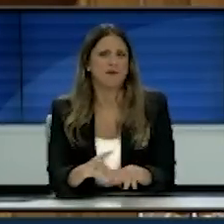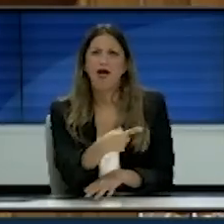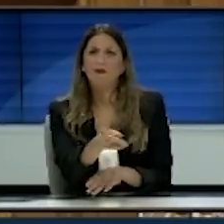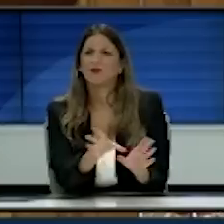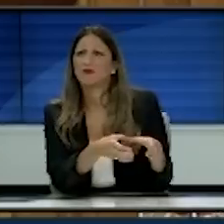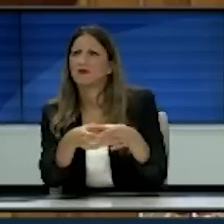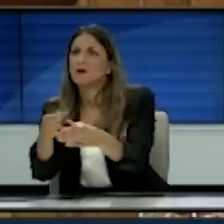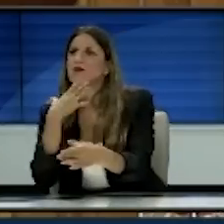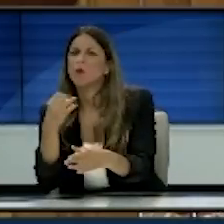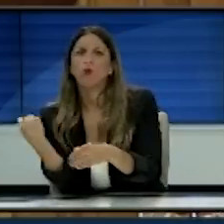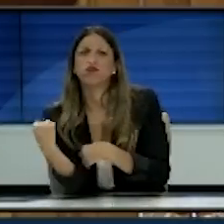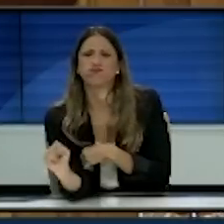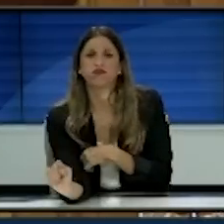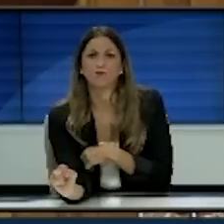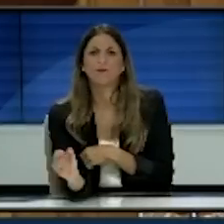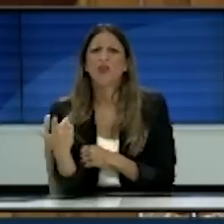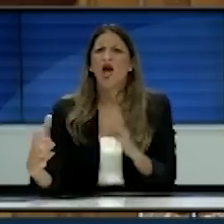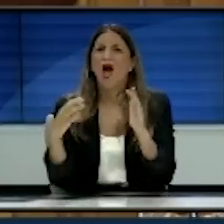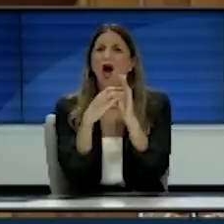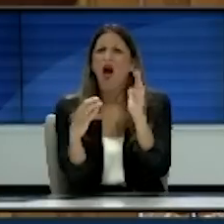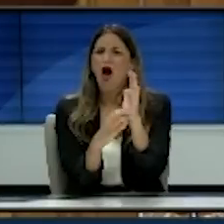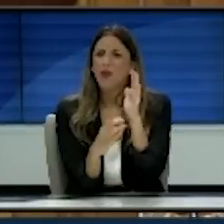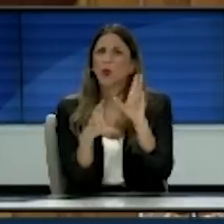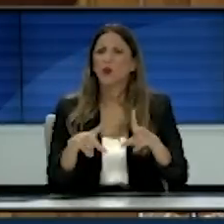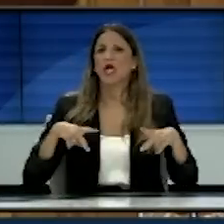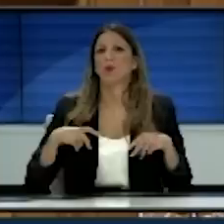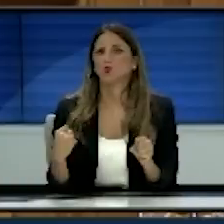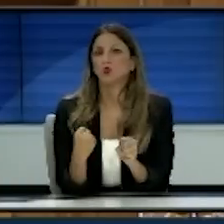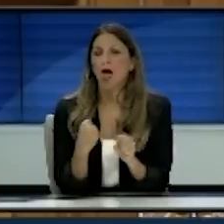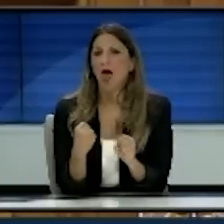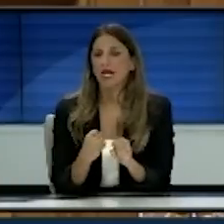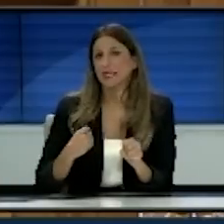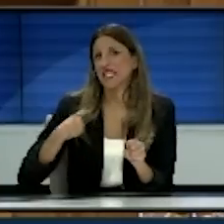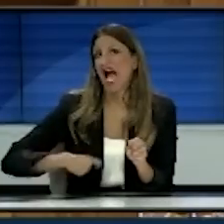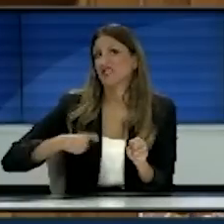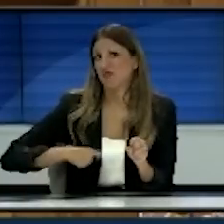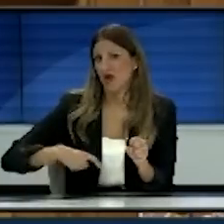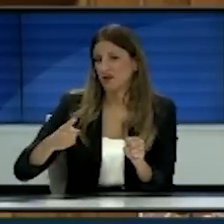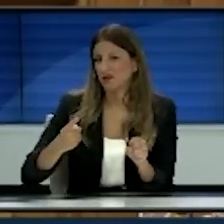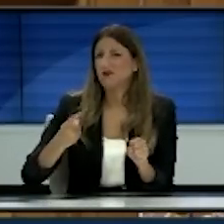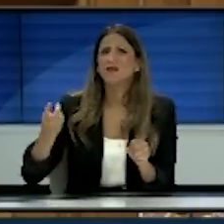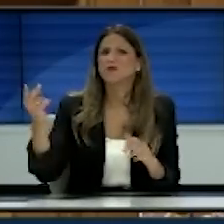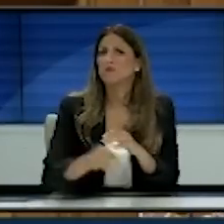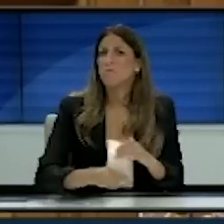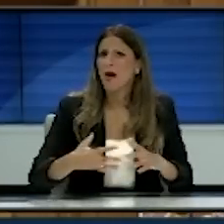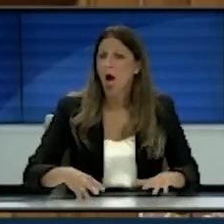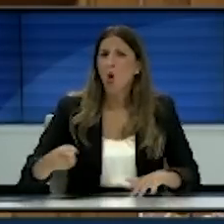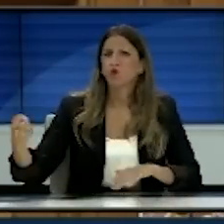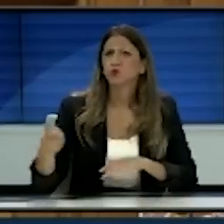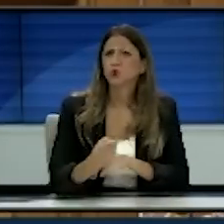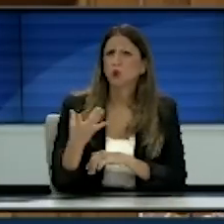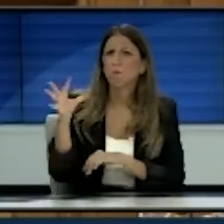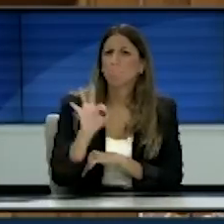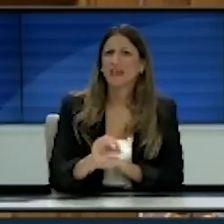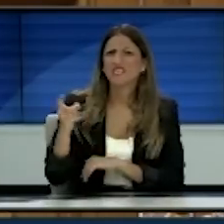ψηφίζατε και πάνω από τα μισά άρθρα του νόμου Χατζηδάκη. Και μη μας πείτε, κύριοι της κυβέρνησης, πως αυτές